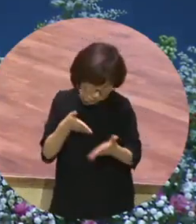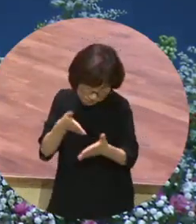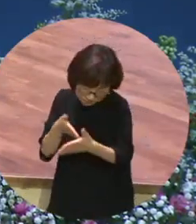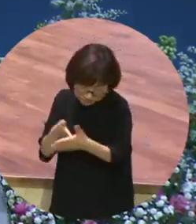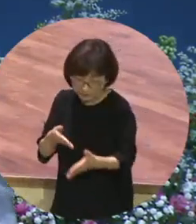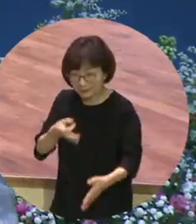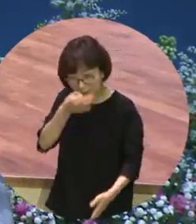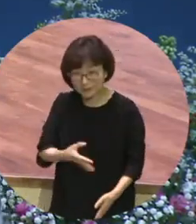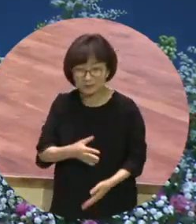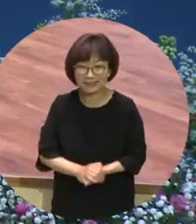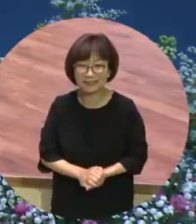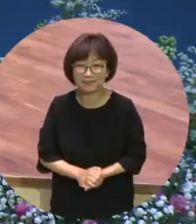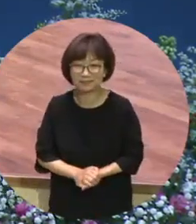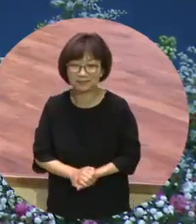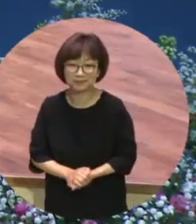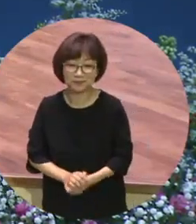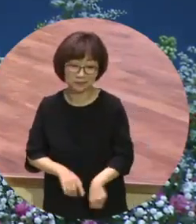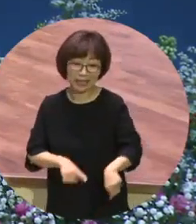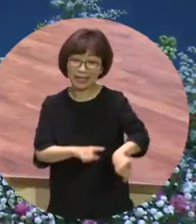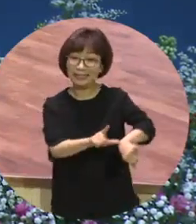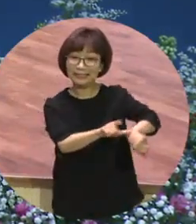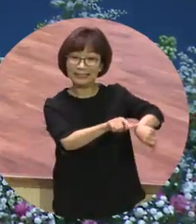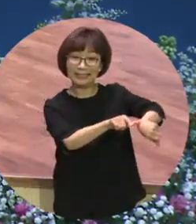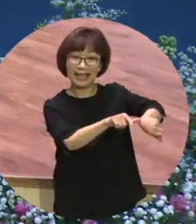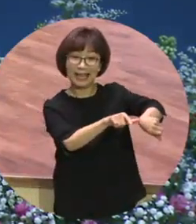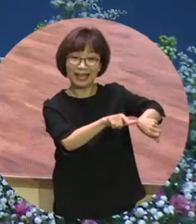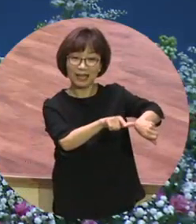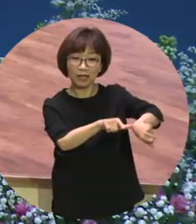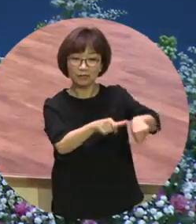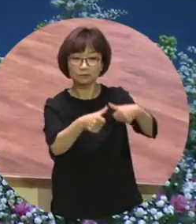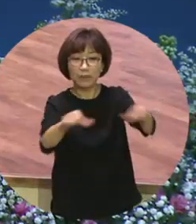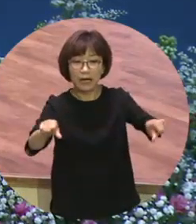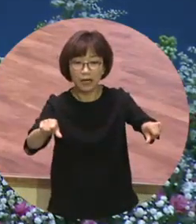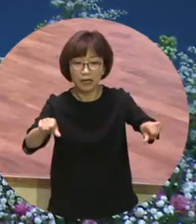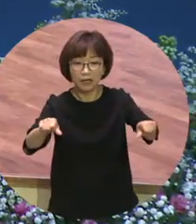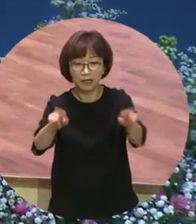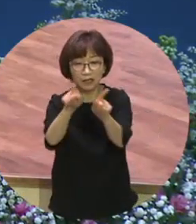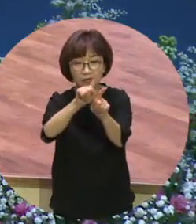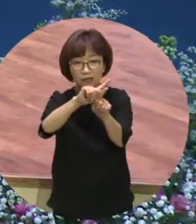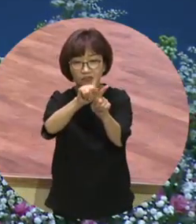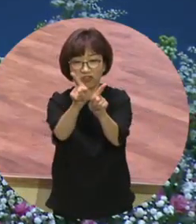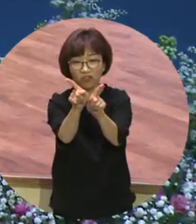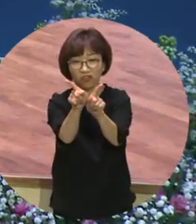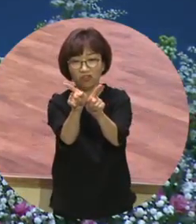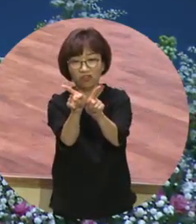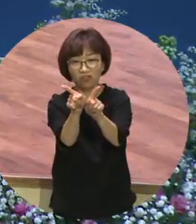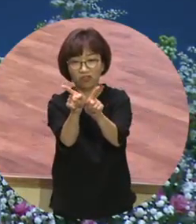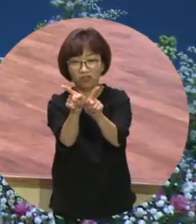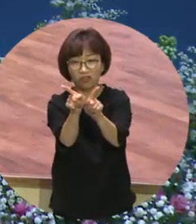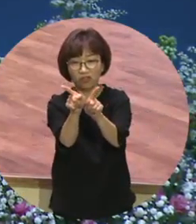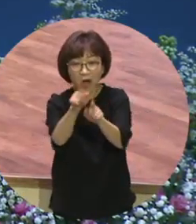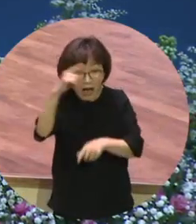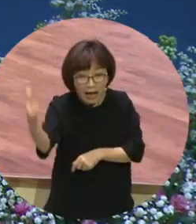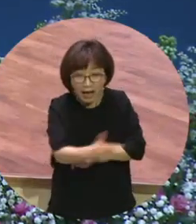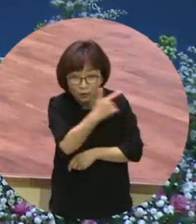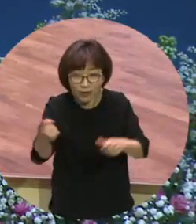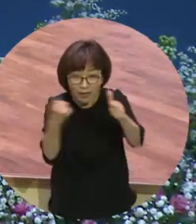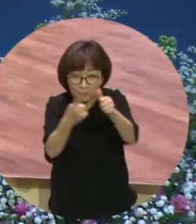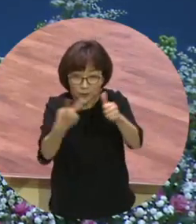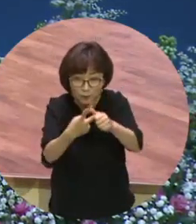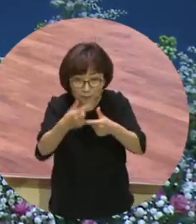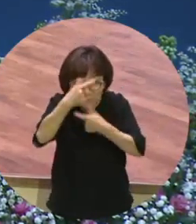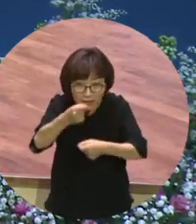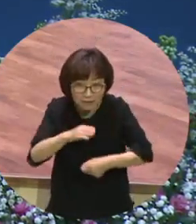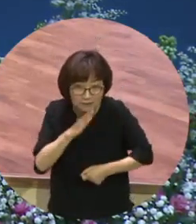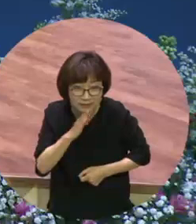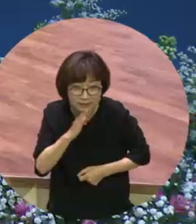여러분, 고장난 시계는요, 그래도 하루 두 번은 정확하게 맞아요. 근데 이 어설픈 시계는요,